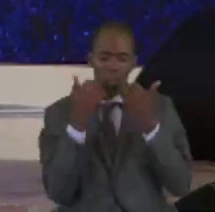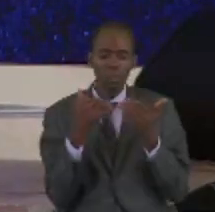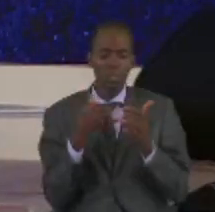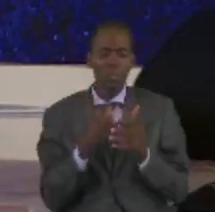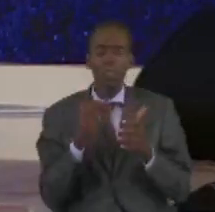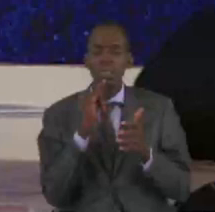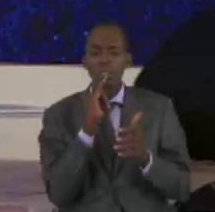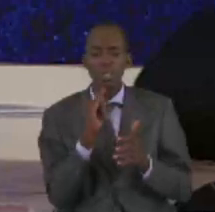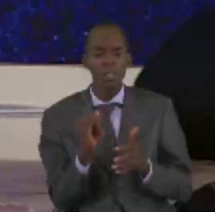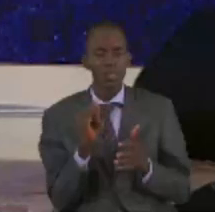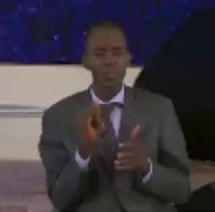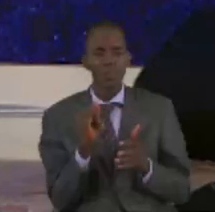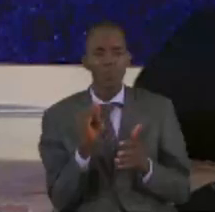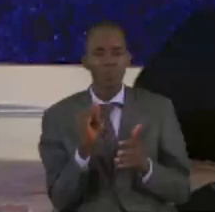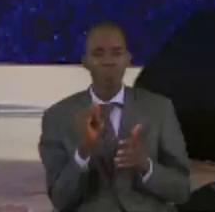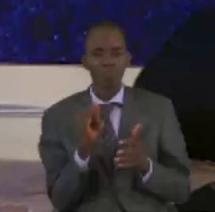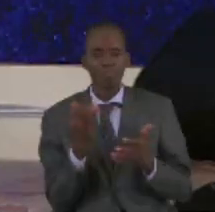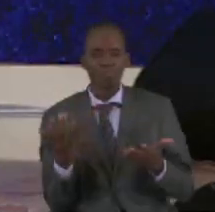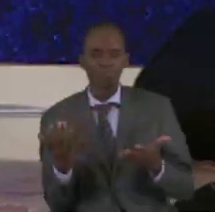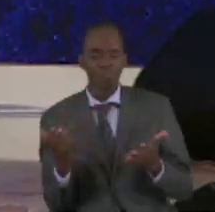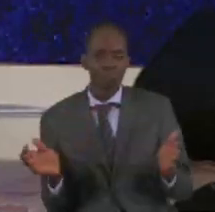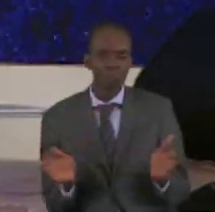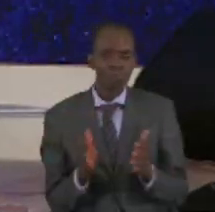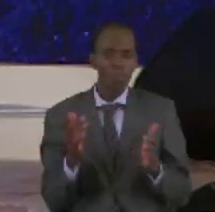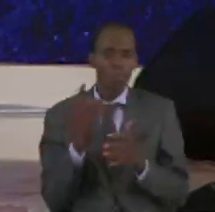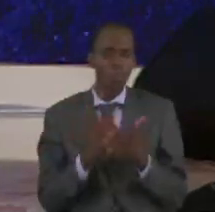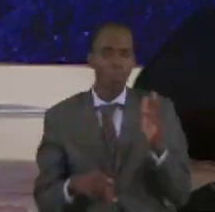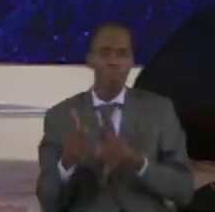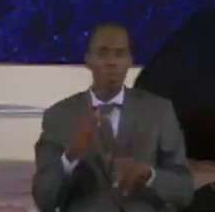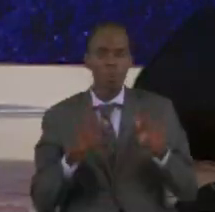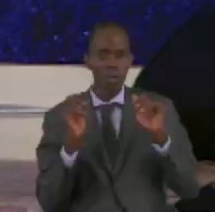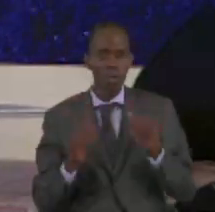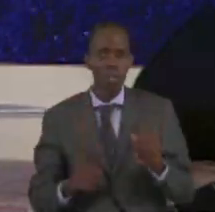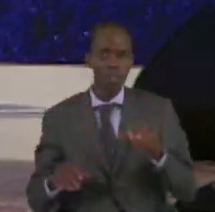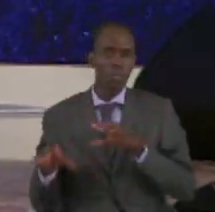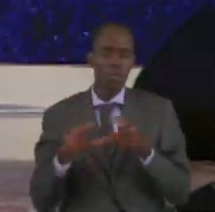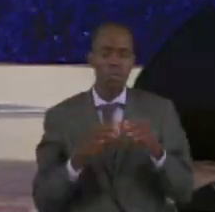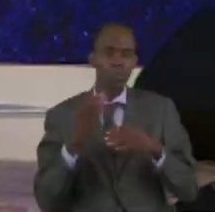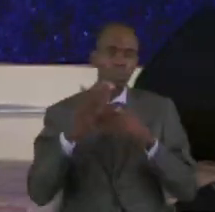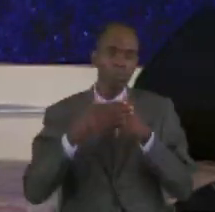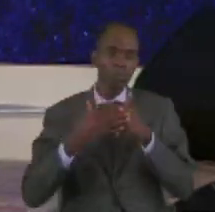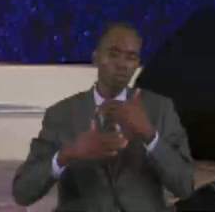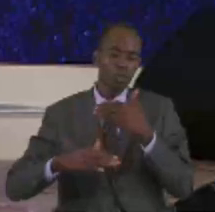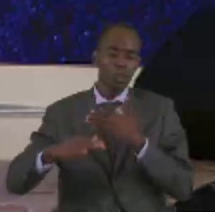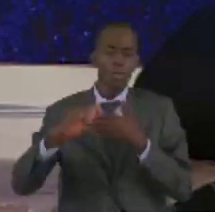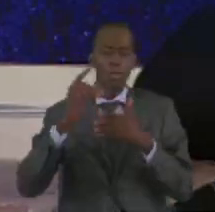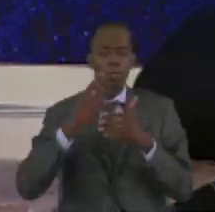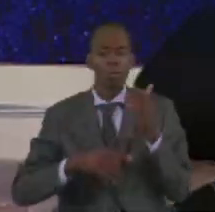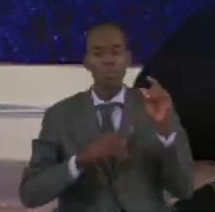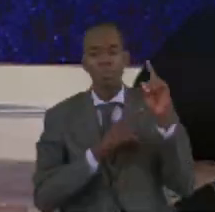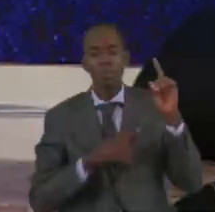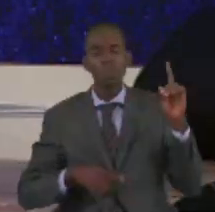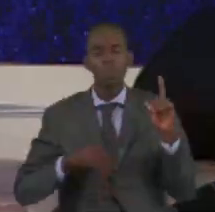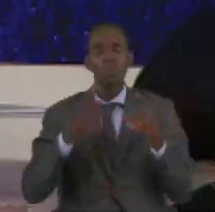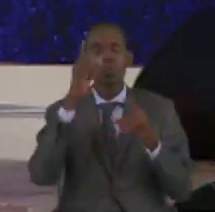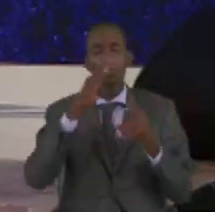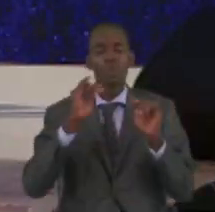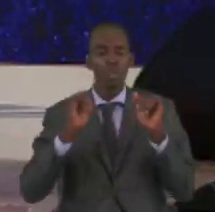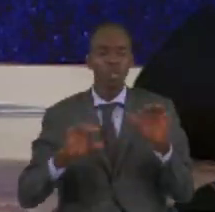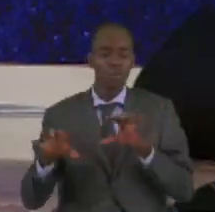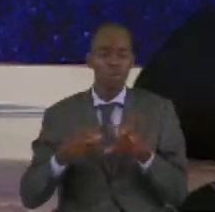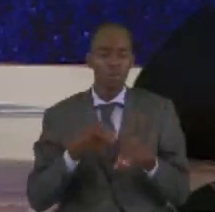Il exalte ce que les gens peuvent faire au-delà de ce que le Dieu Tout-Puissant peut faire